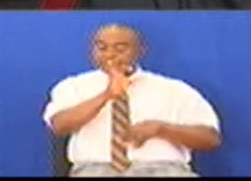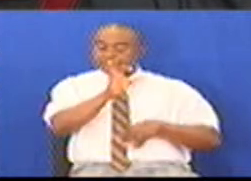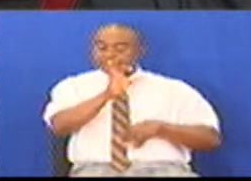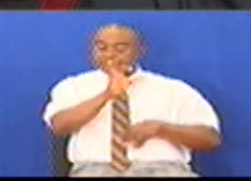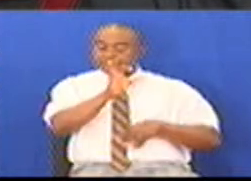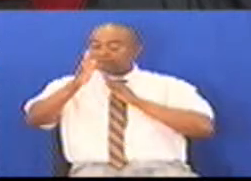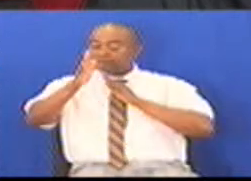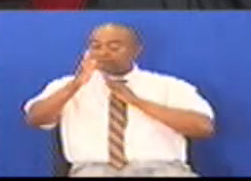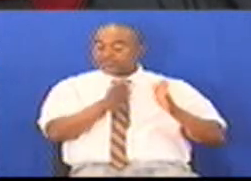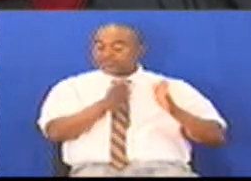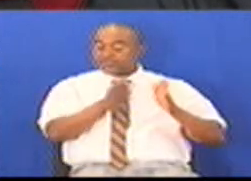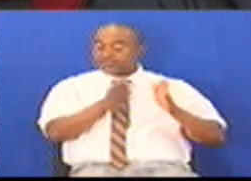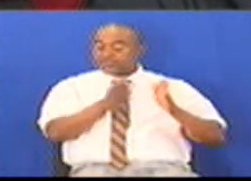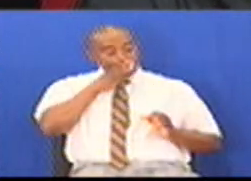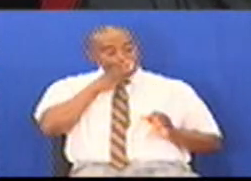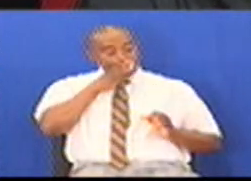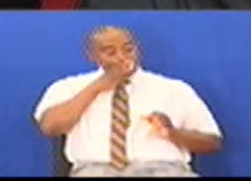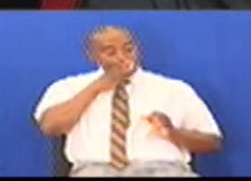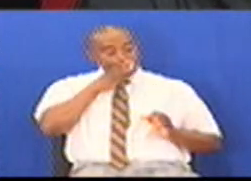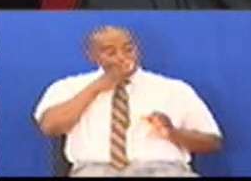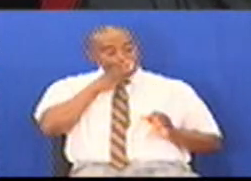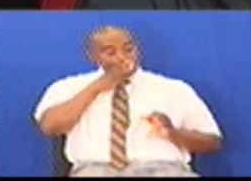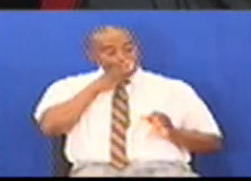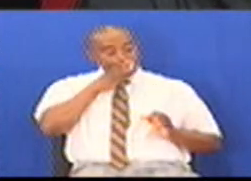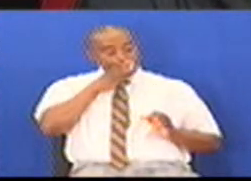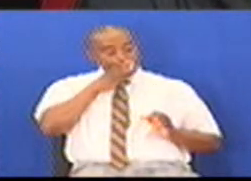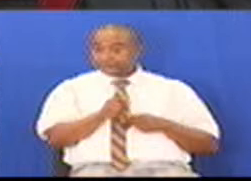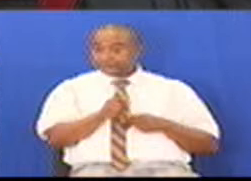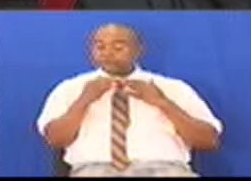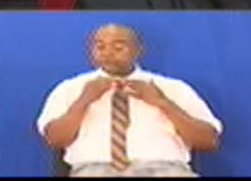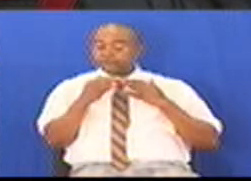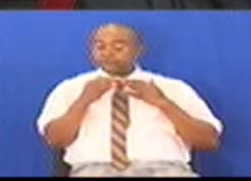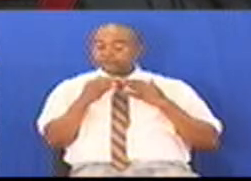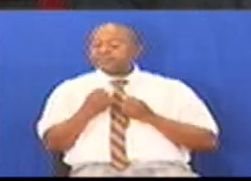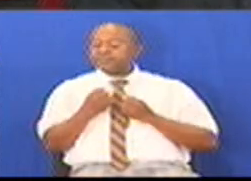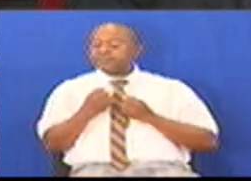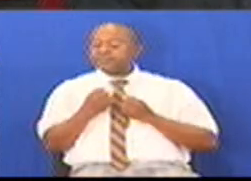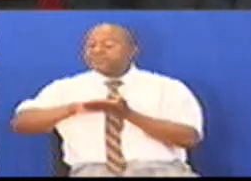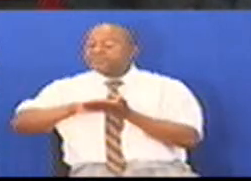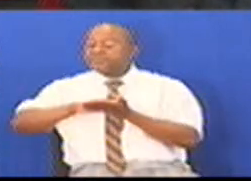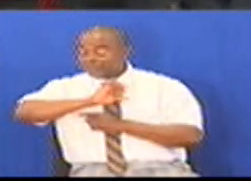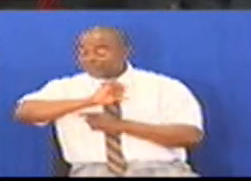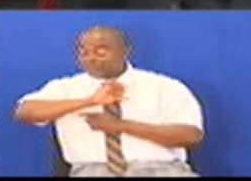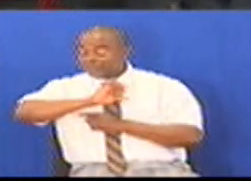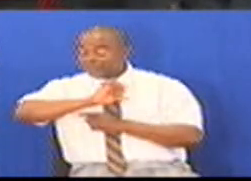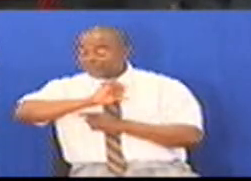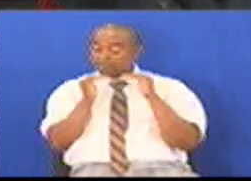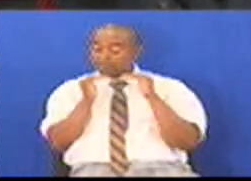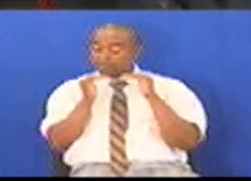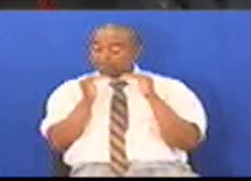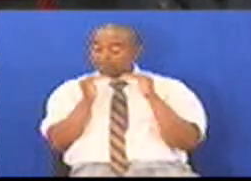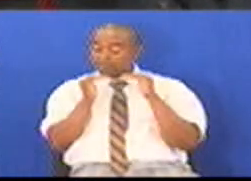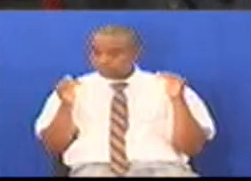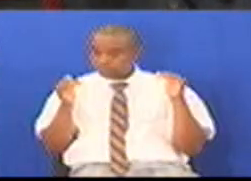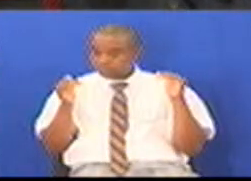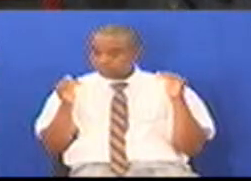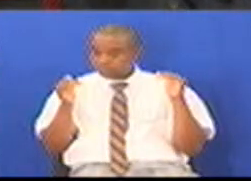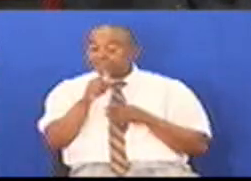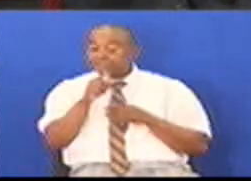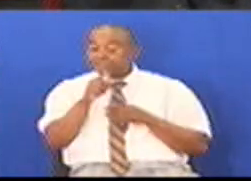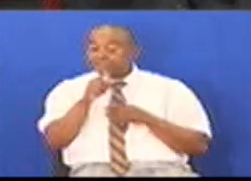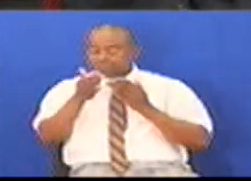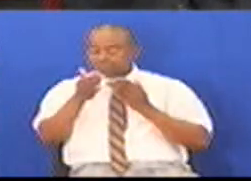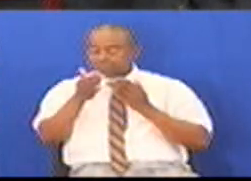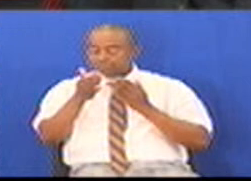vijiandae ipasavyo. Mkuu wa 2020 unaimarisha misingi ya kidemokrasia ambayo nchi yetu